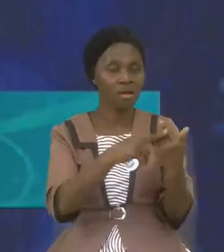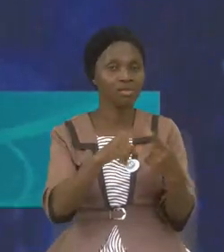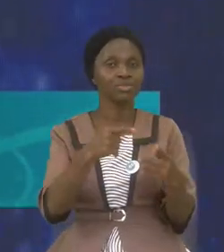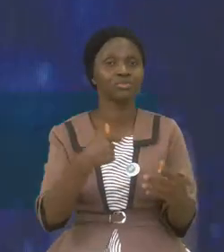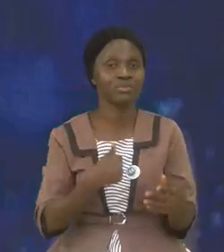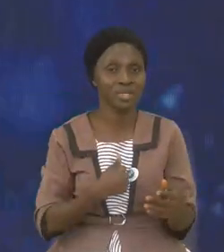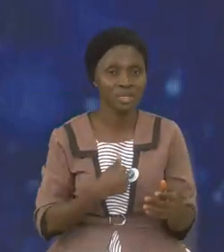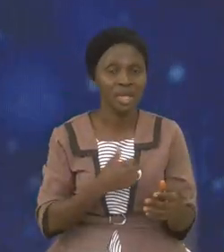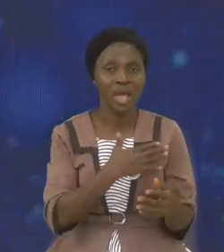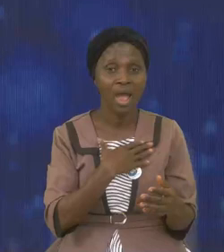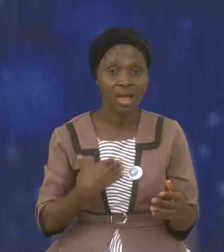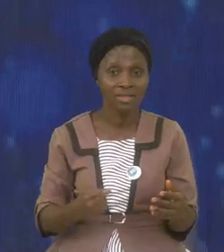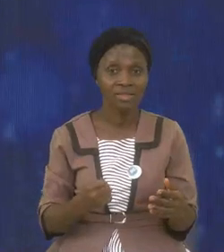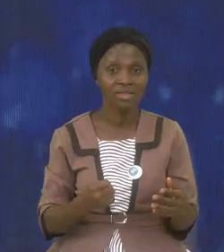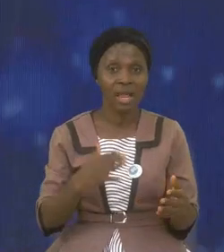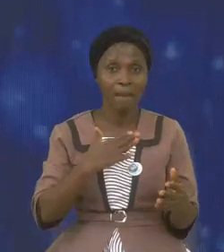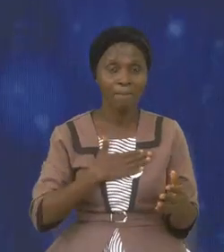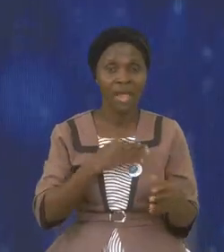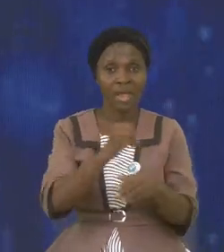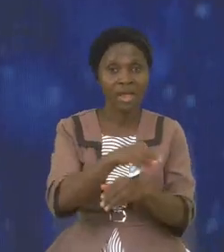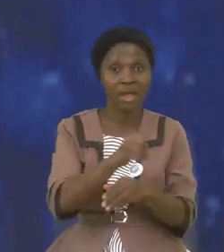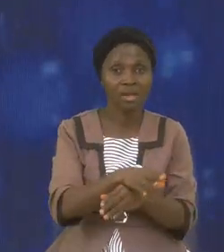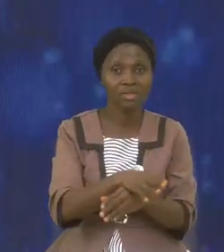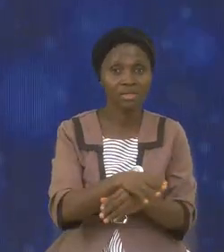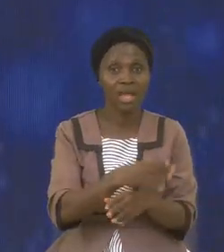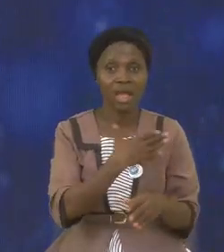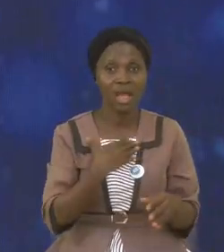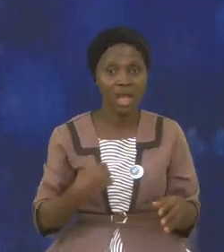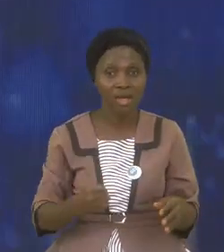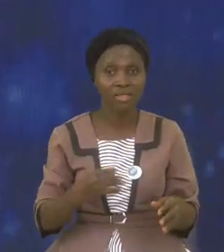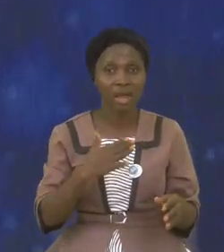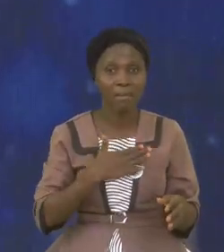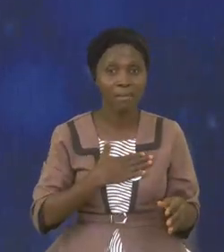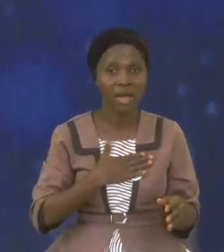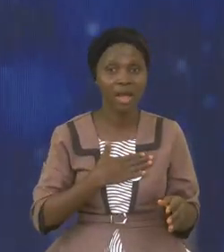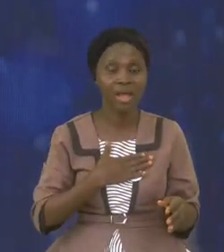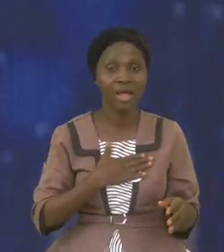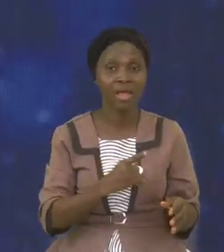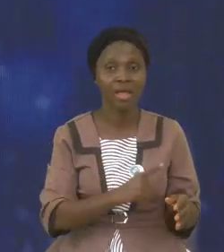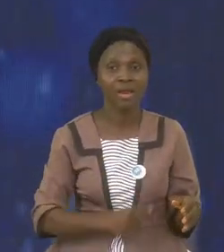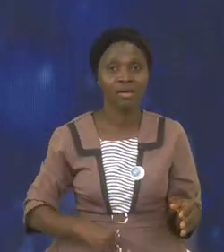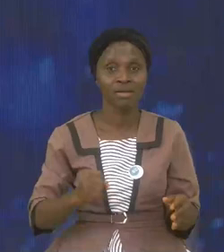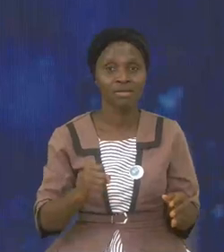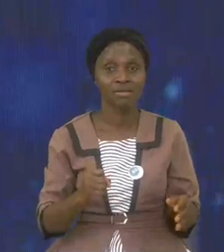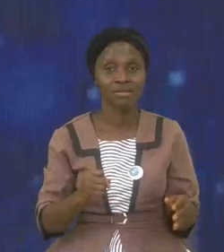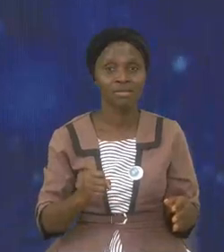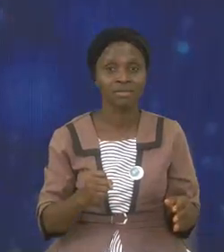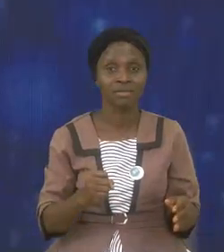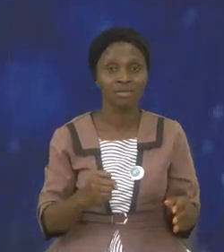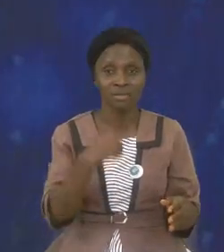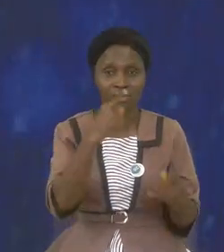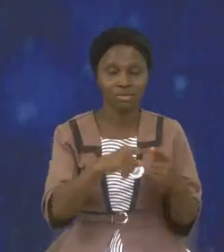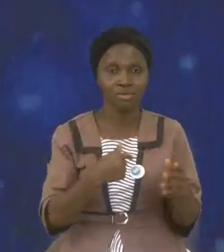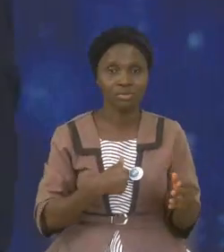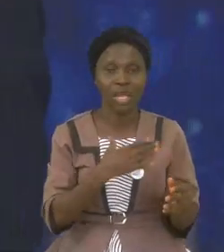magnificence, et ma splendeur me furent rendues. Mes conseillers et